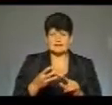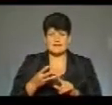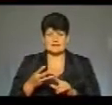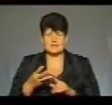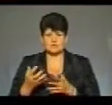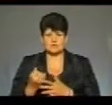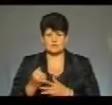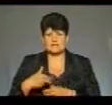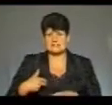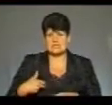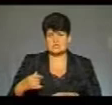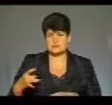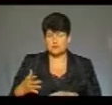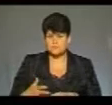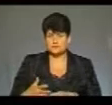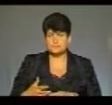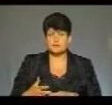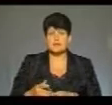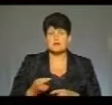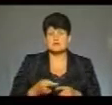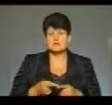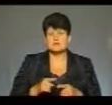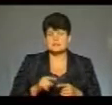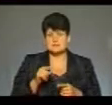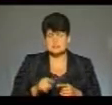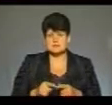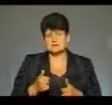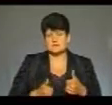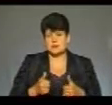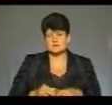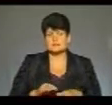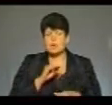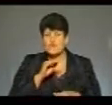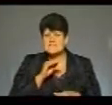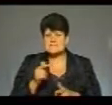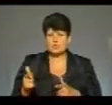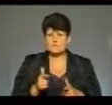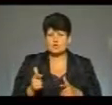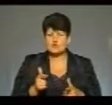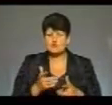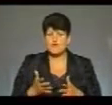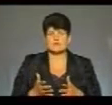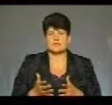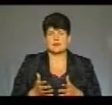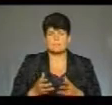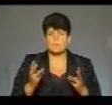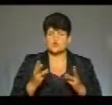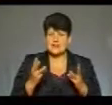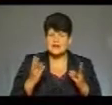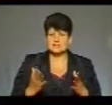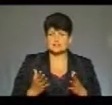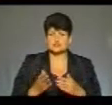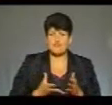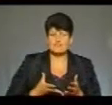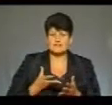здобула команда Заліщицького. Firefighter Combat Challenge – змагання із професійної підготовки пожежників, що фінансується із федерального